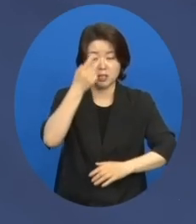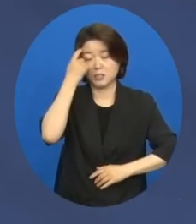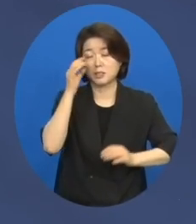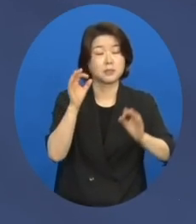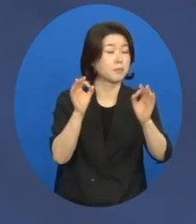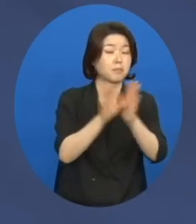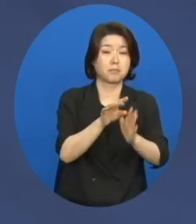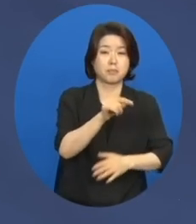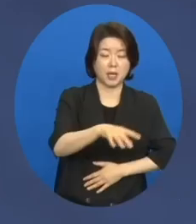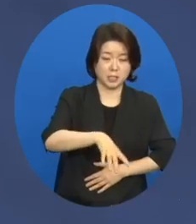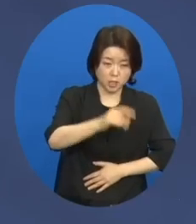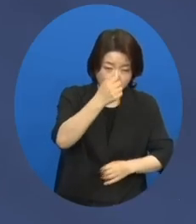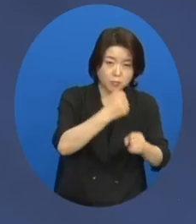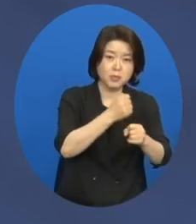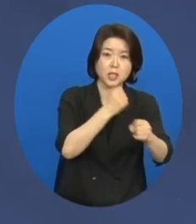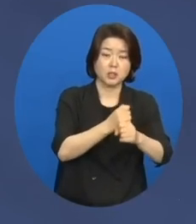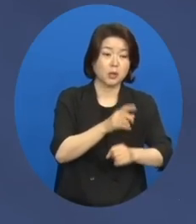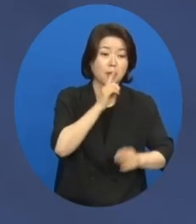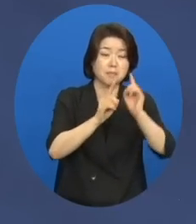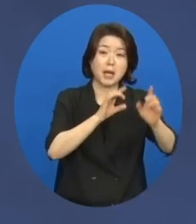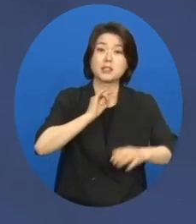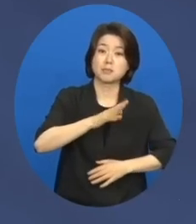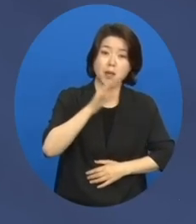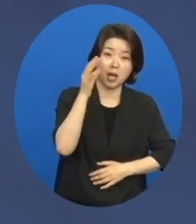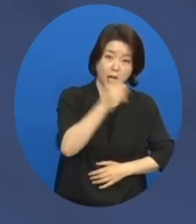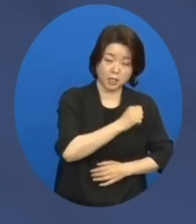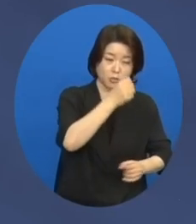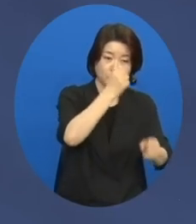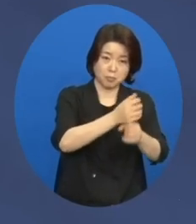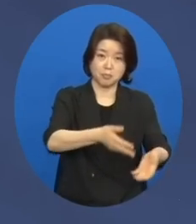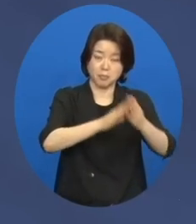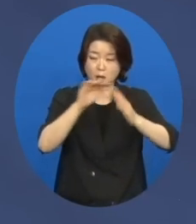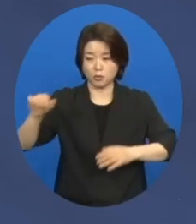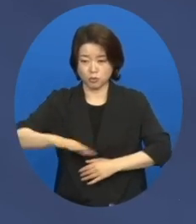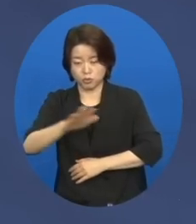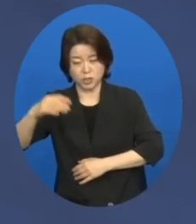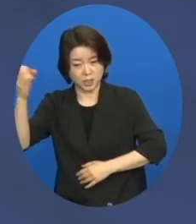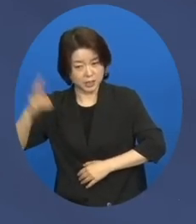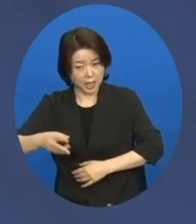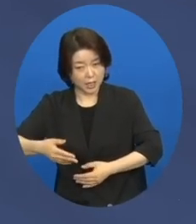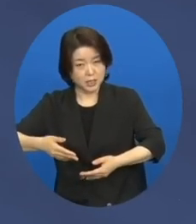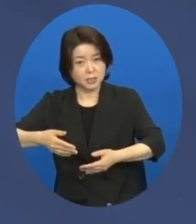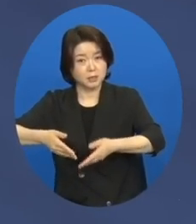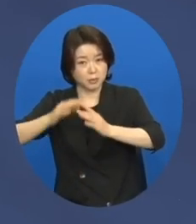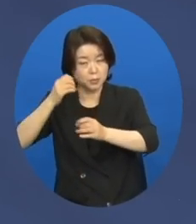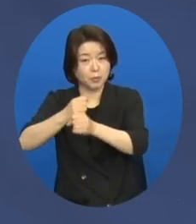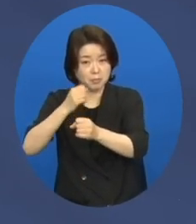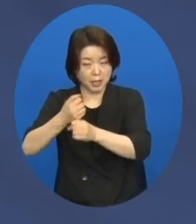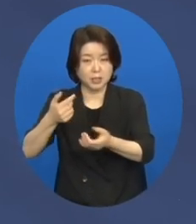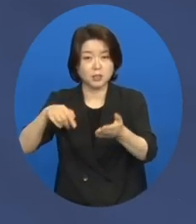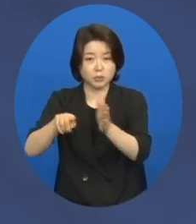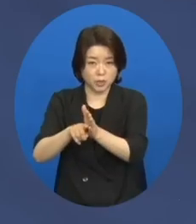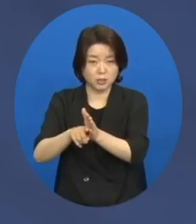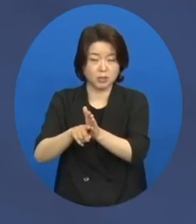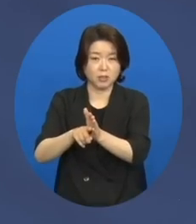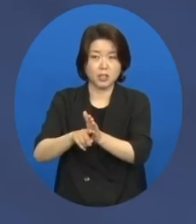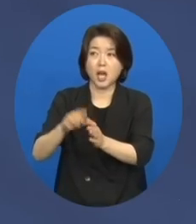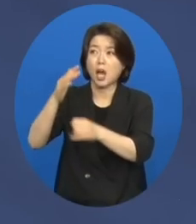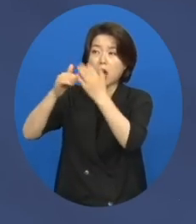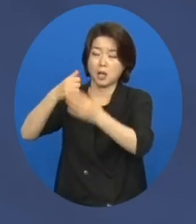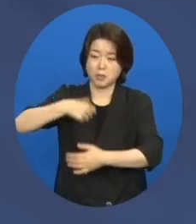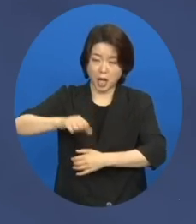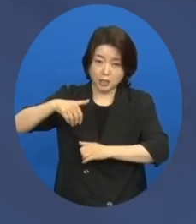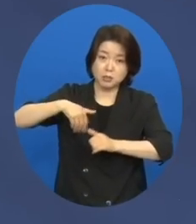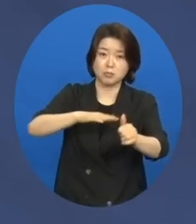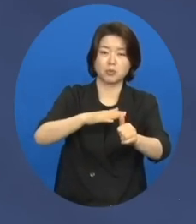처음 창조에는 말씀으로 창조하셨는데 우리를 재창조하시는 구원 역사는요 하나님은 아들을 내주셔야